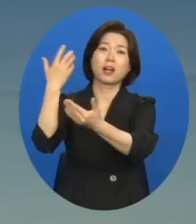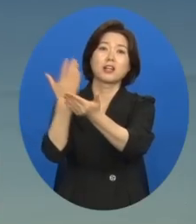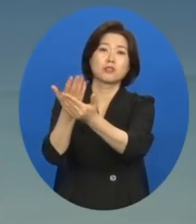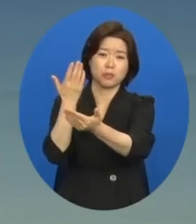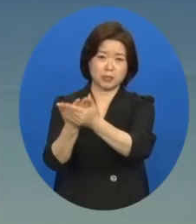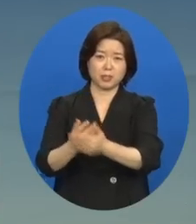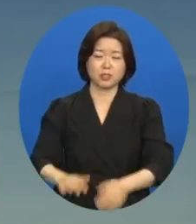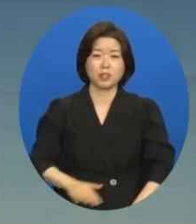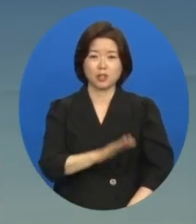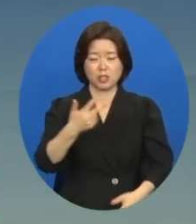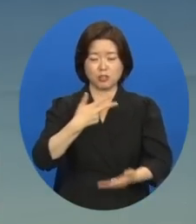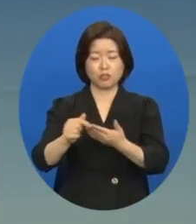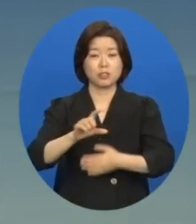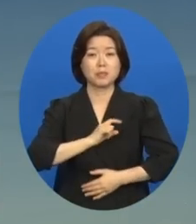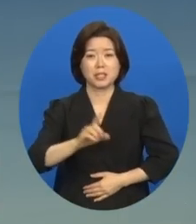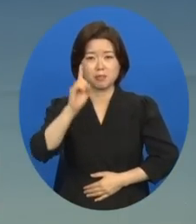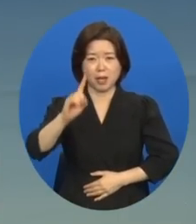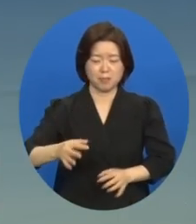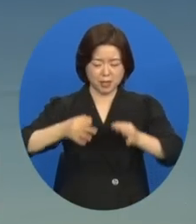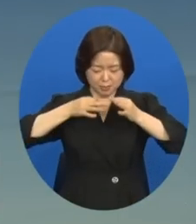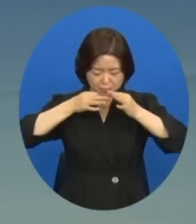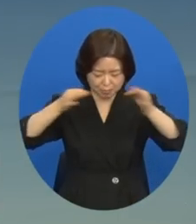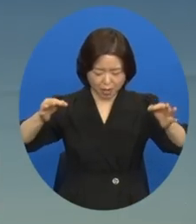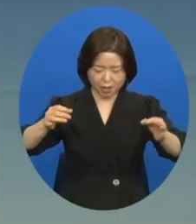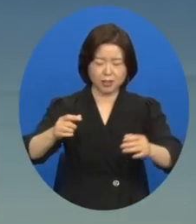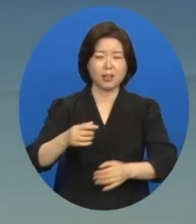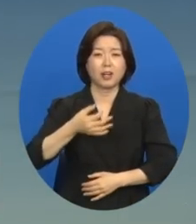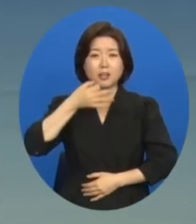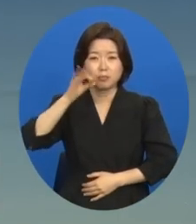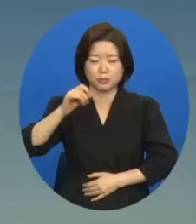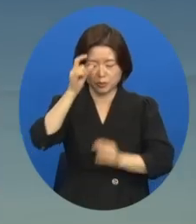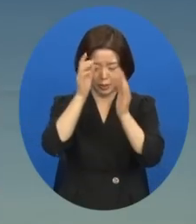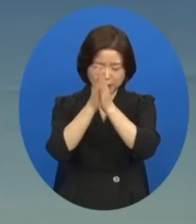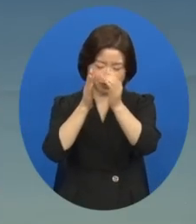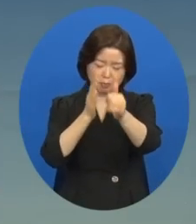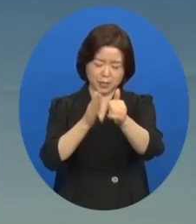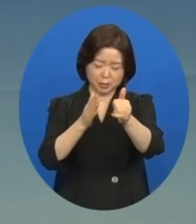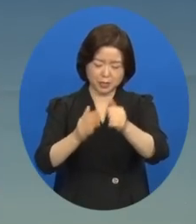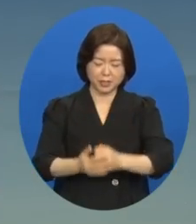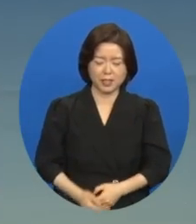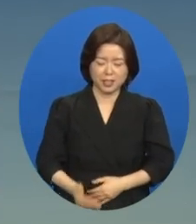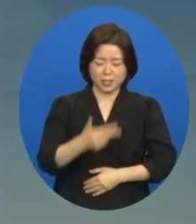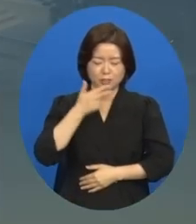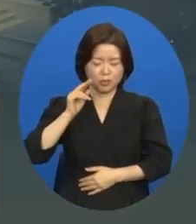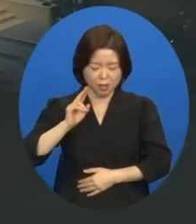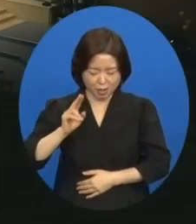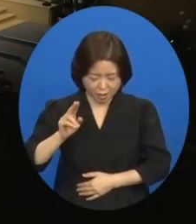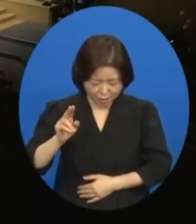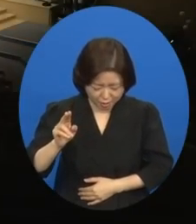주옵소서. 주의 이름 한번 통성으로 부르시고 기도하도록 하겠습니다. 주여,